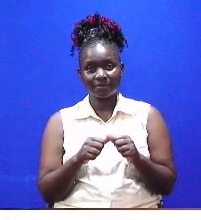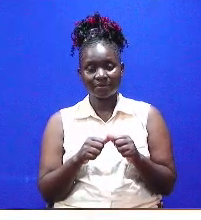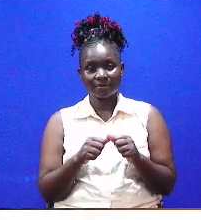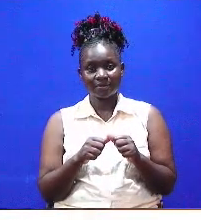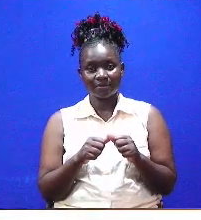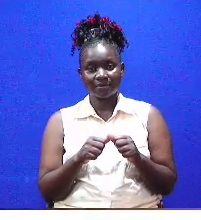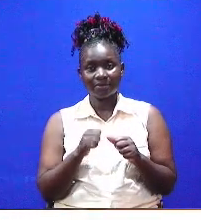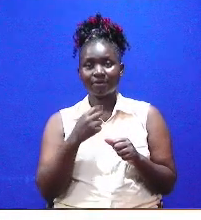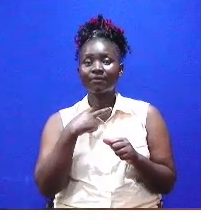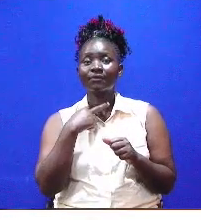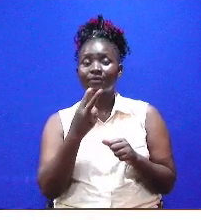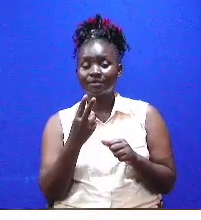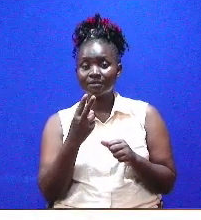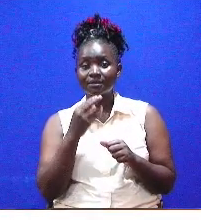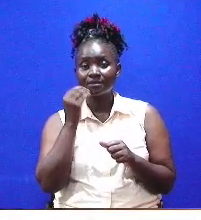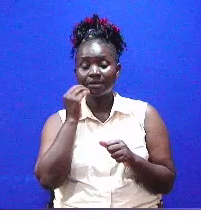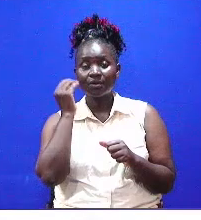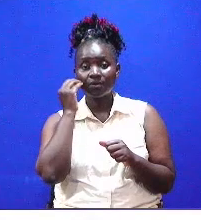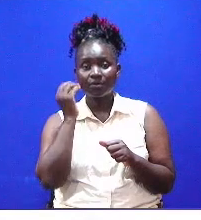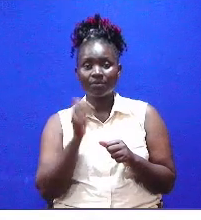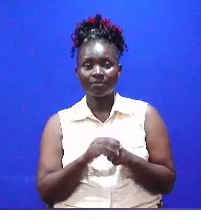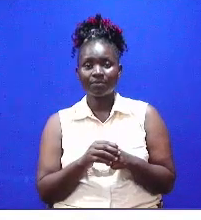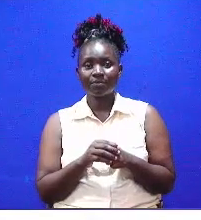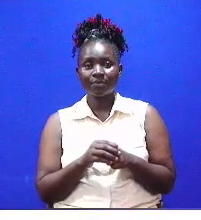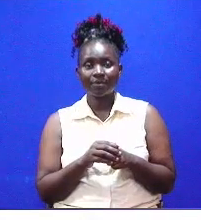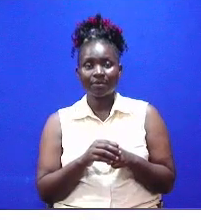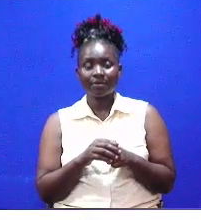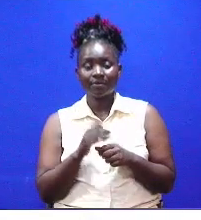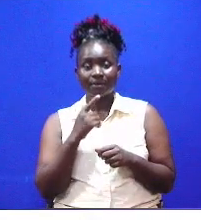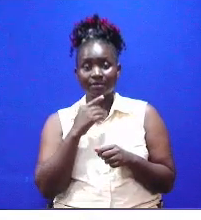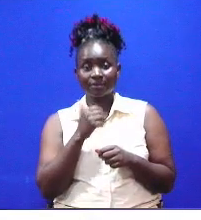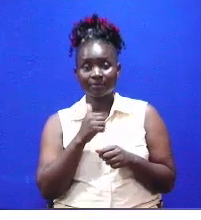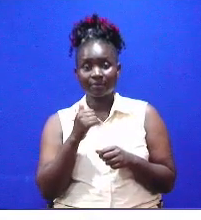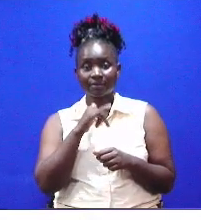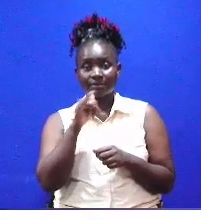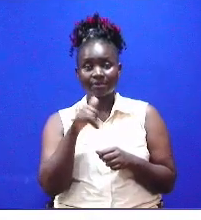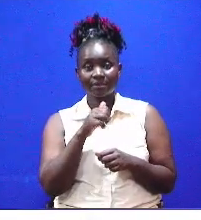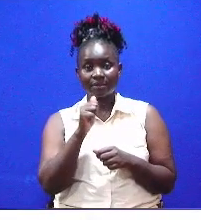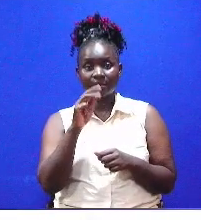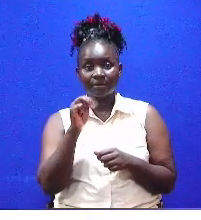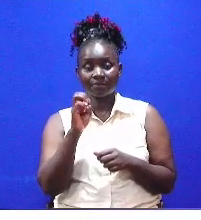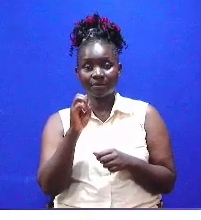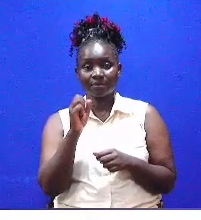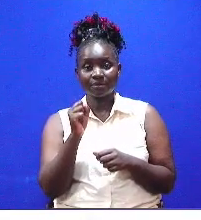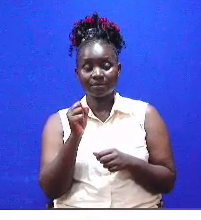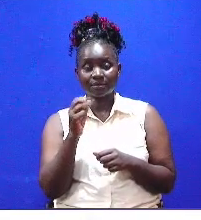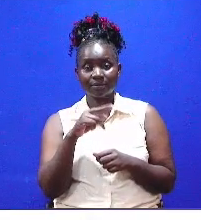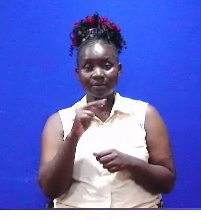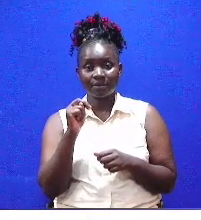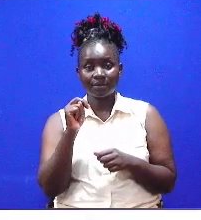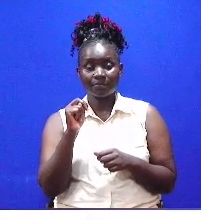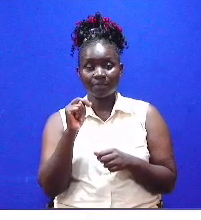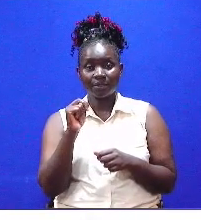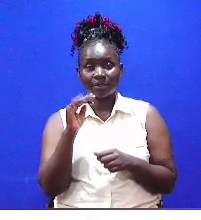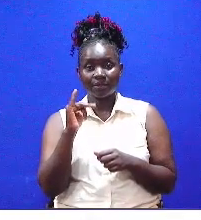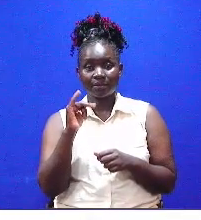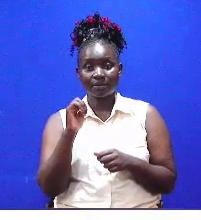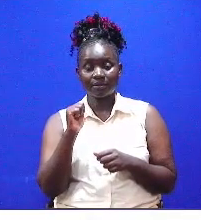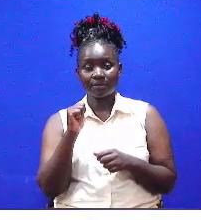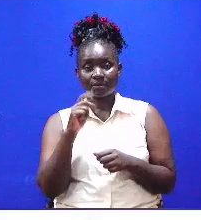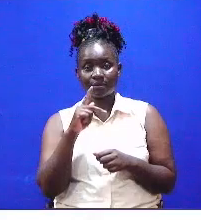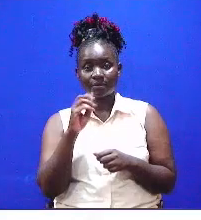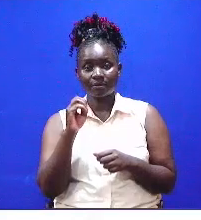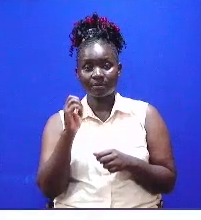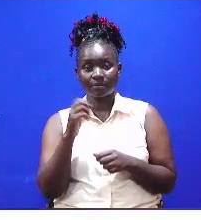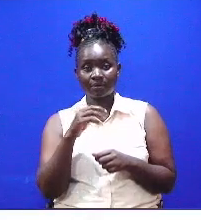Kera tama na linchi yete, ati nchenga kaya ndanga mwikisi na mwikiti yocha emisi nyakoe, nyakita aliga para. Chekono nga wata nga nyande